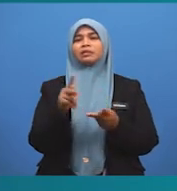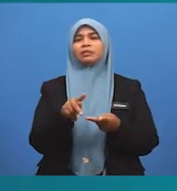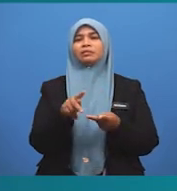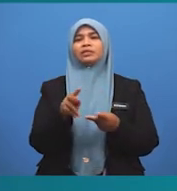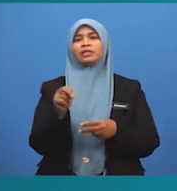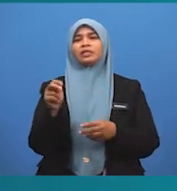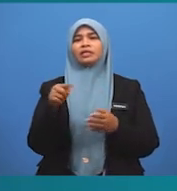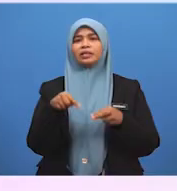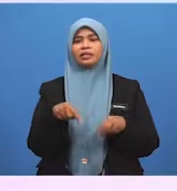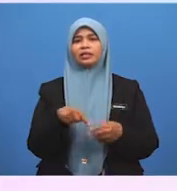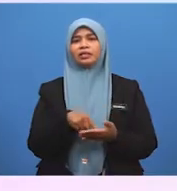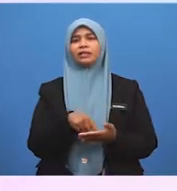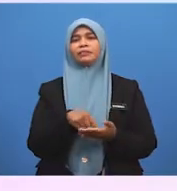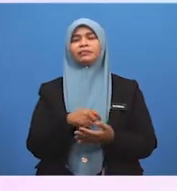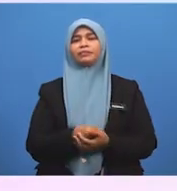ini?